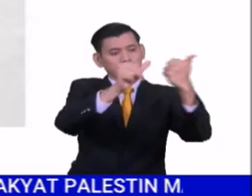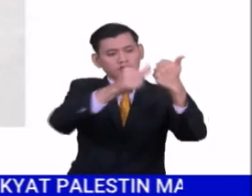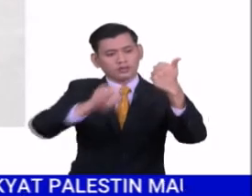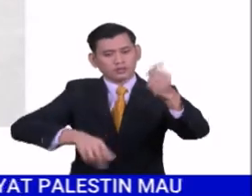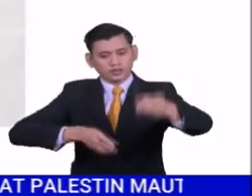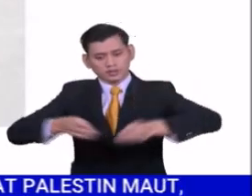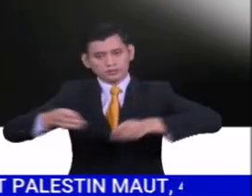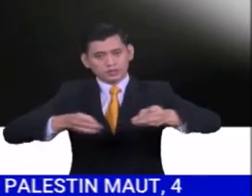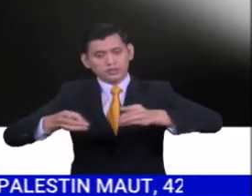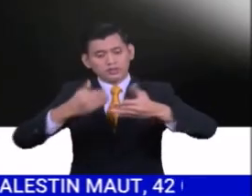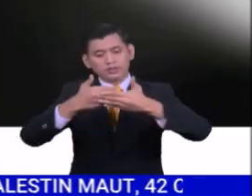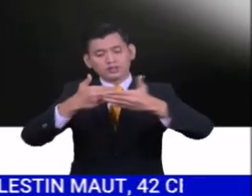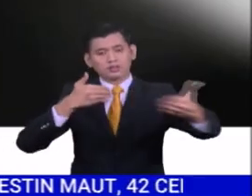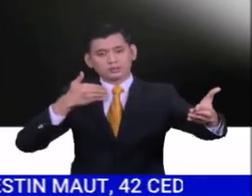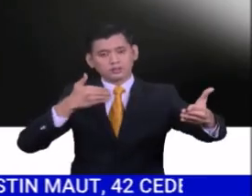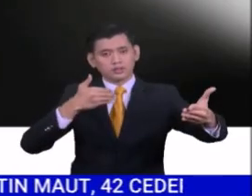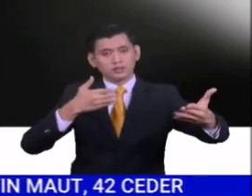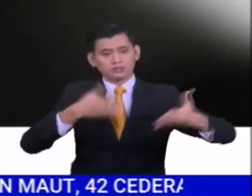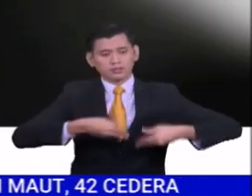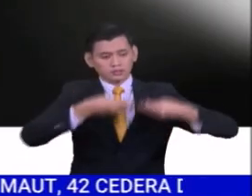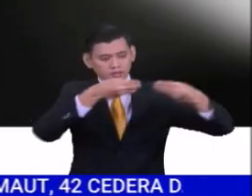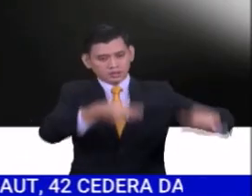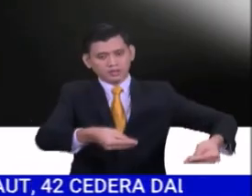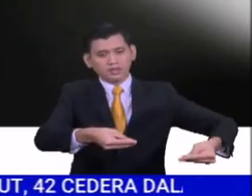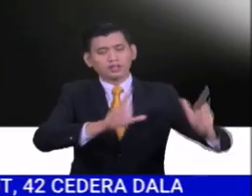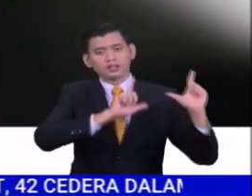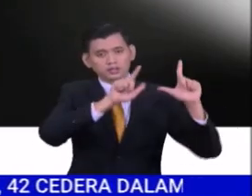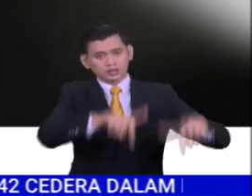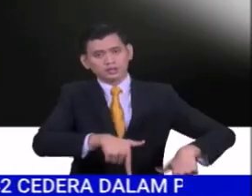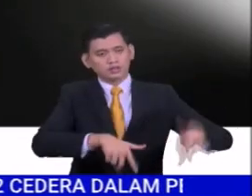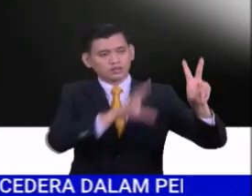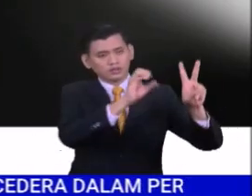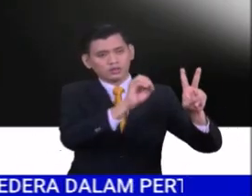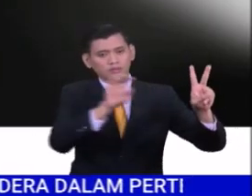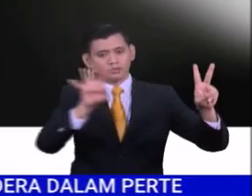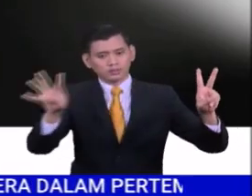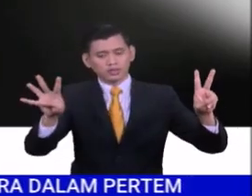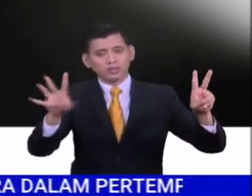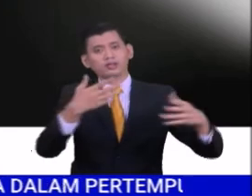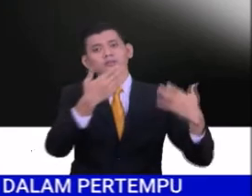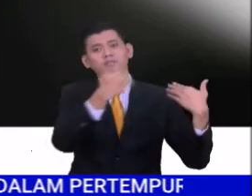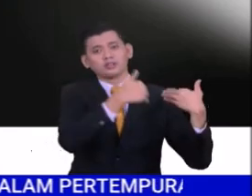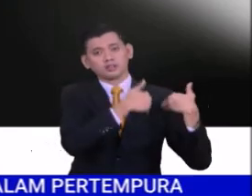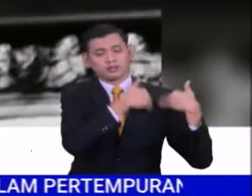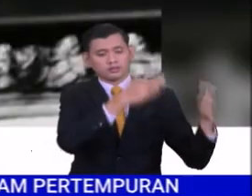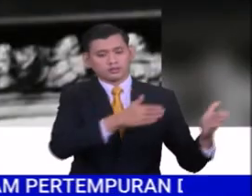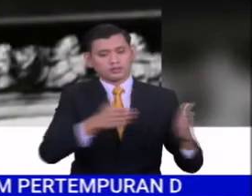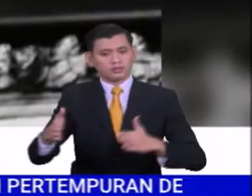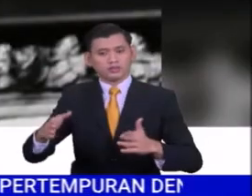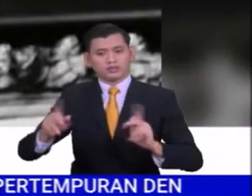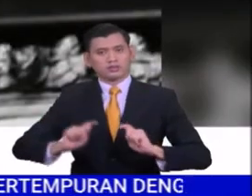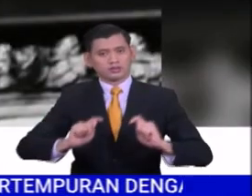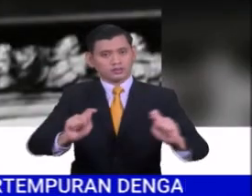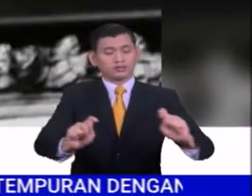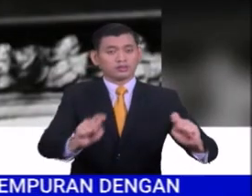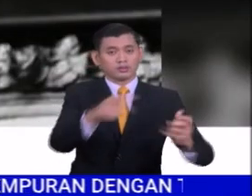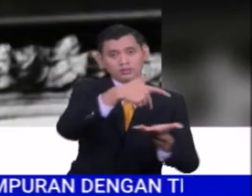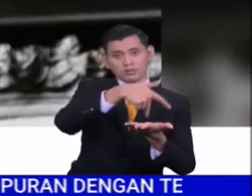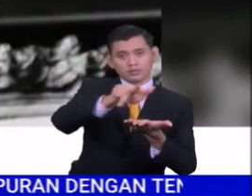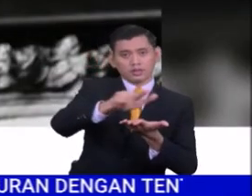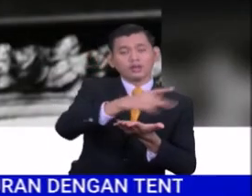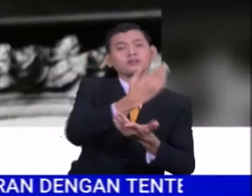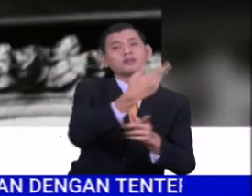disip sebelum melepaskannya pada 2004 Beliau juga bertanggungjawab merangka pelan tindakan bola sepak semi pro dan